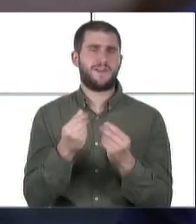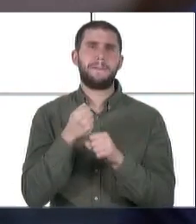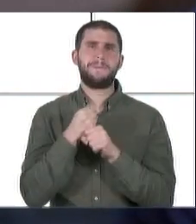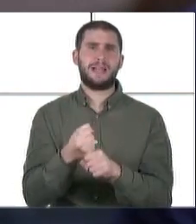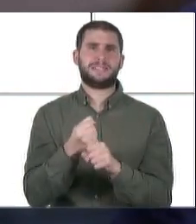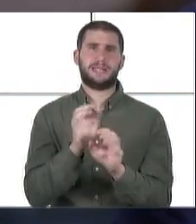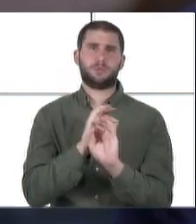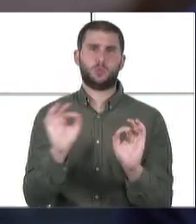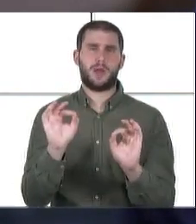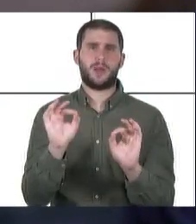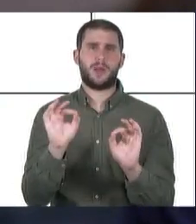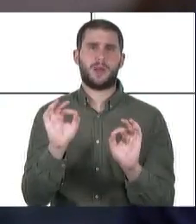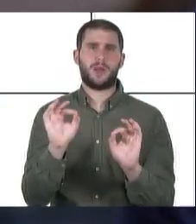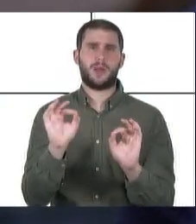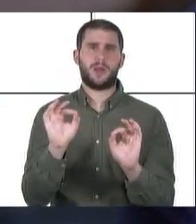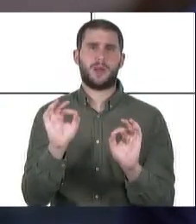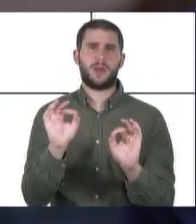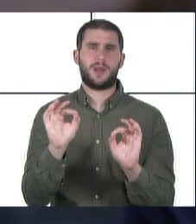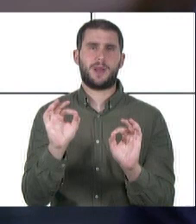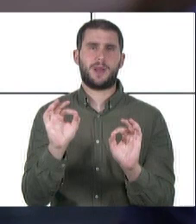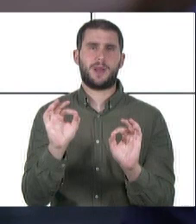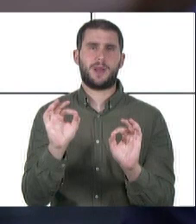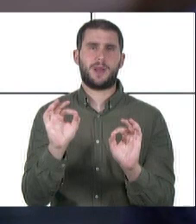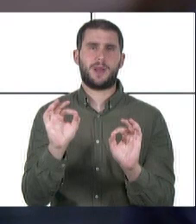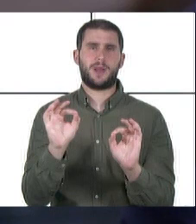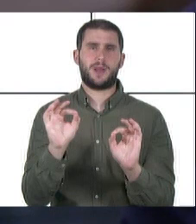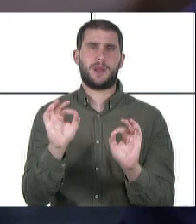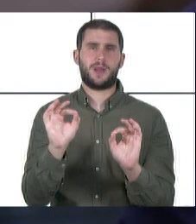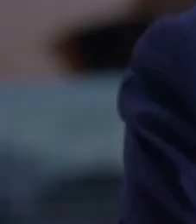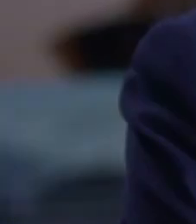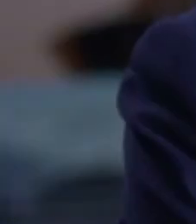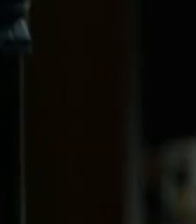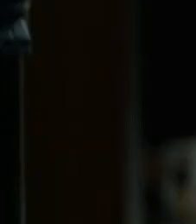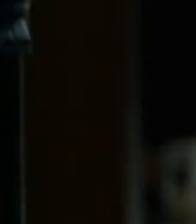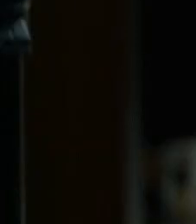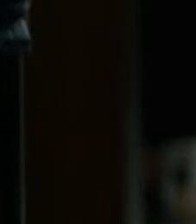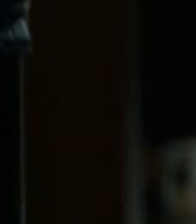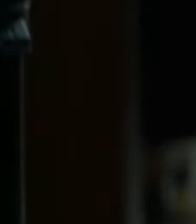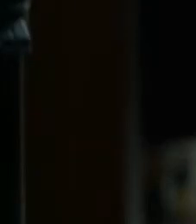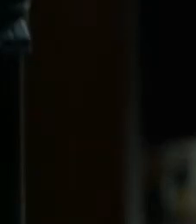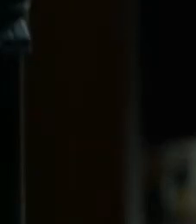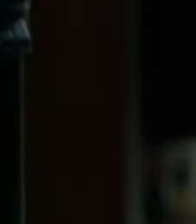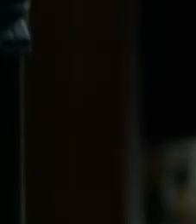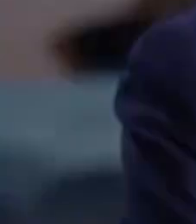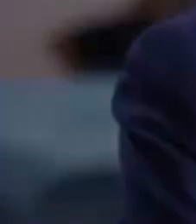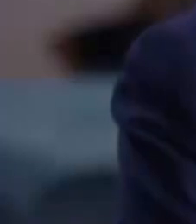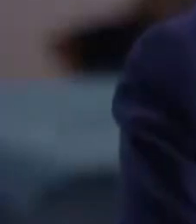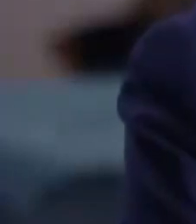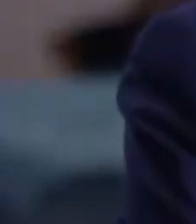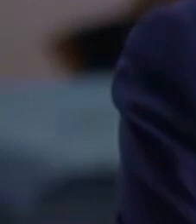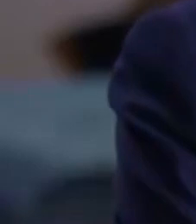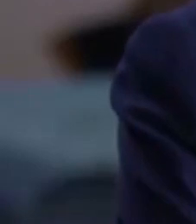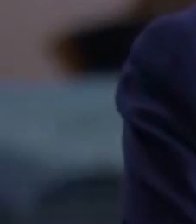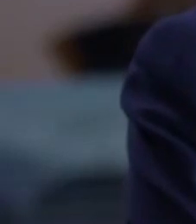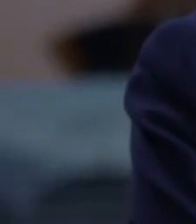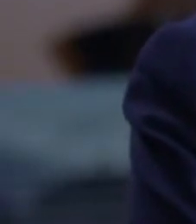את המרכז הביטחוני והממלכתי ואת הימין הממלכתי. ובינתיים יורדים בסקרים גם. עוד גם פעם קודמת אמרו שאני